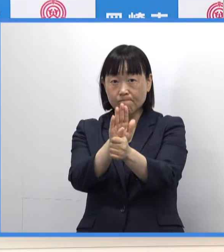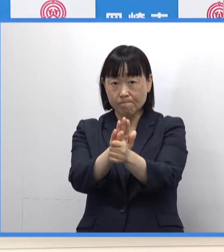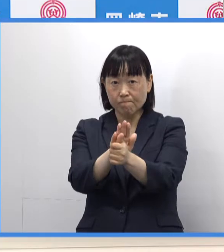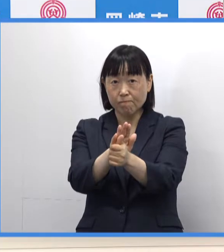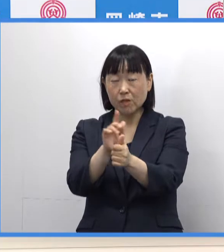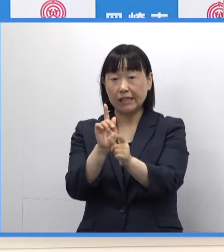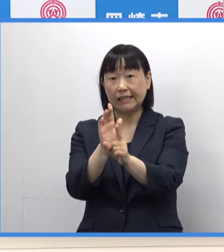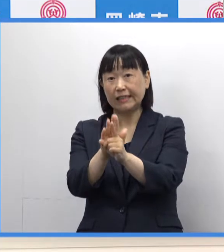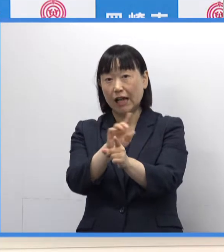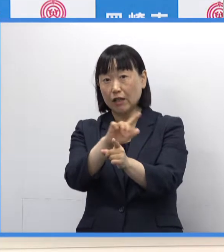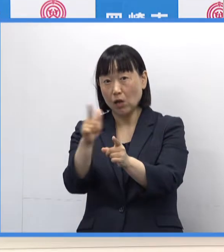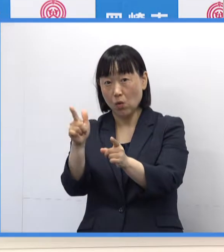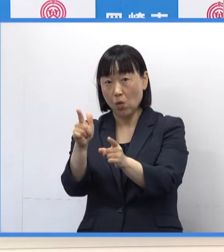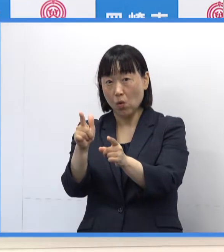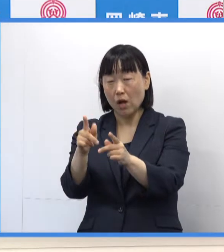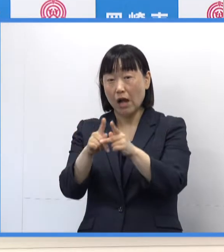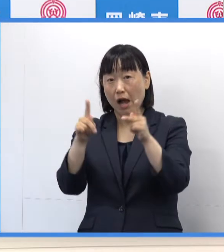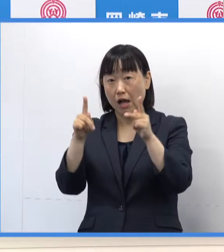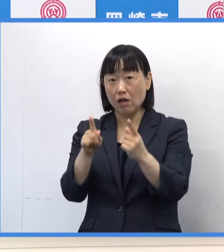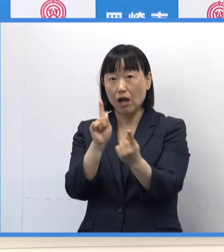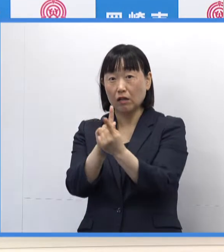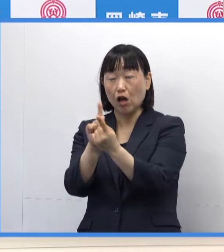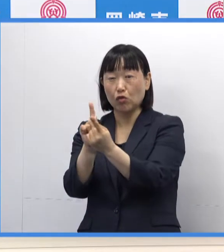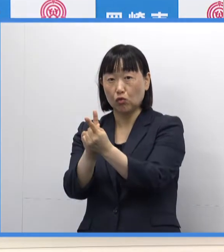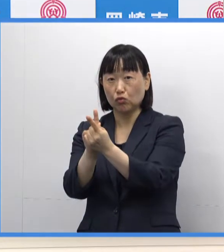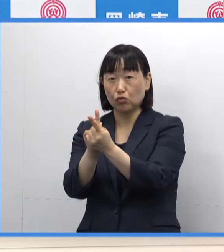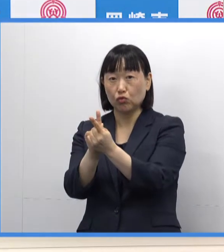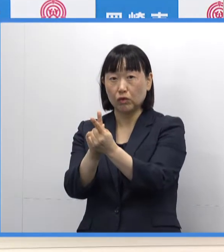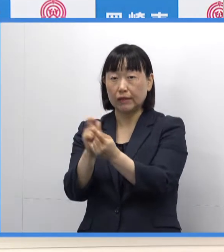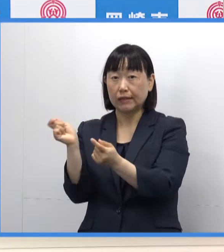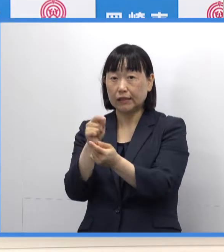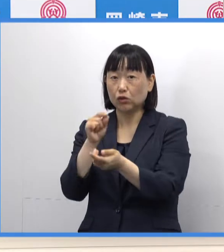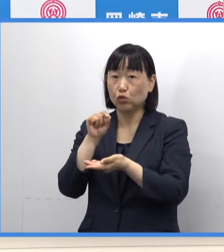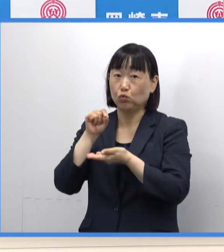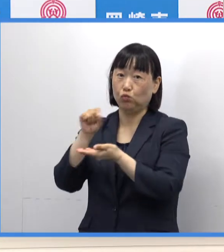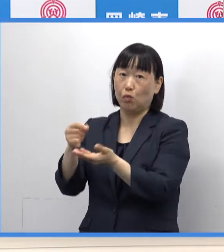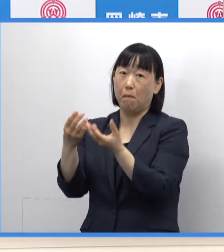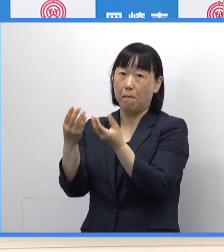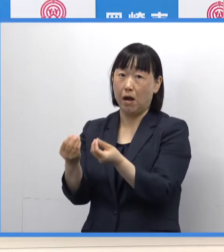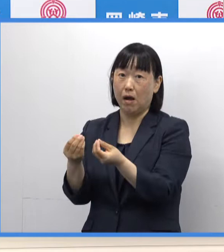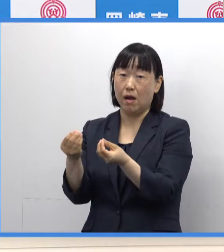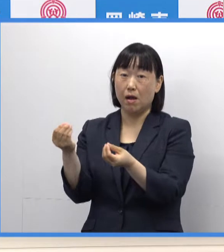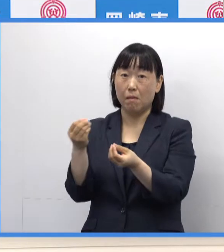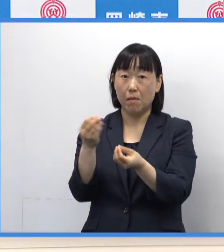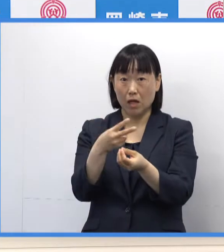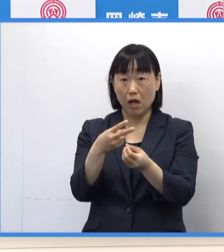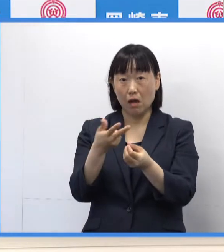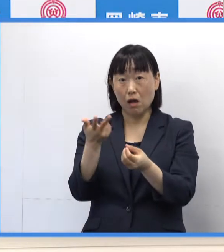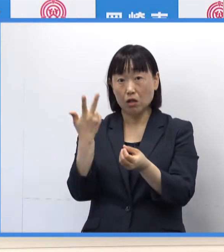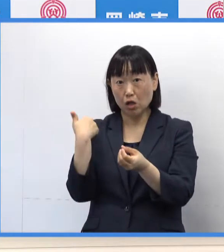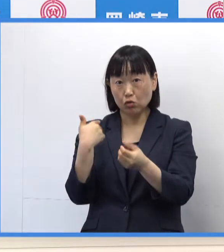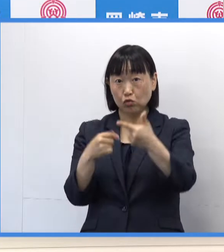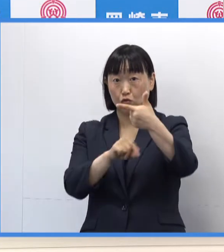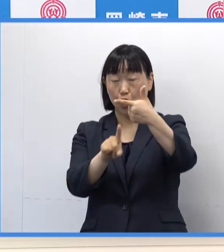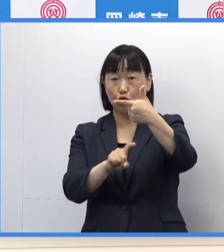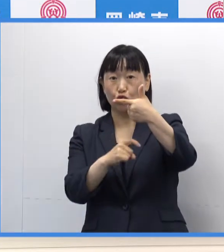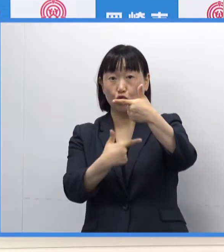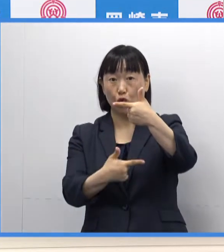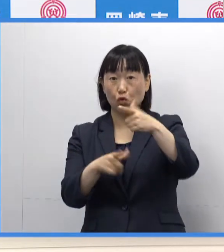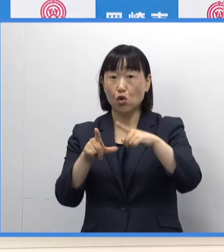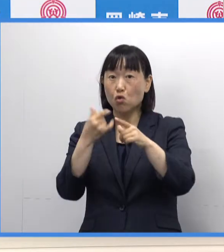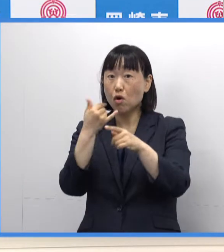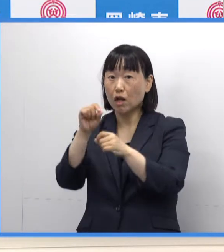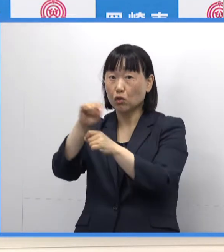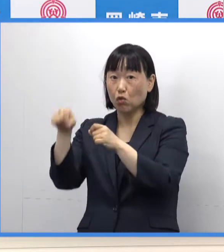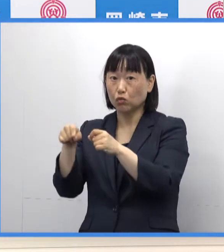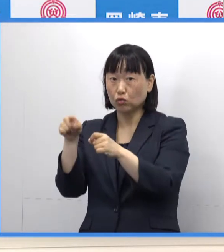援、抜本的な課題対策に向けた緊急申し入れを行い、さらに先週16日にも東海農